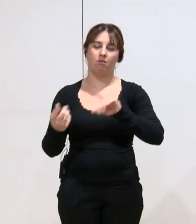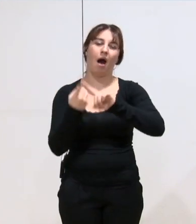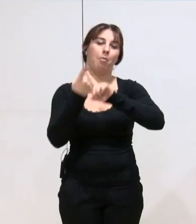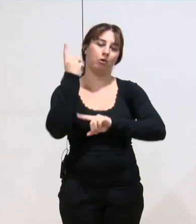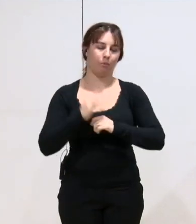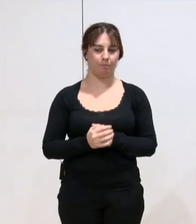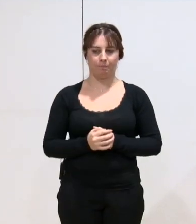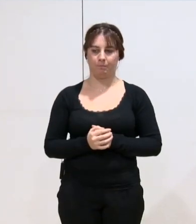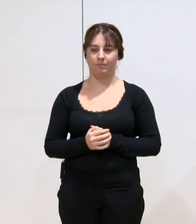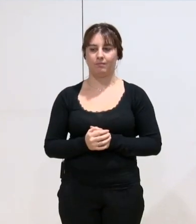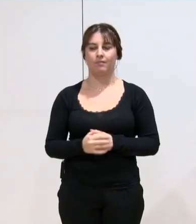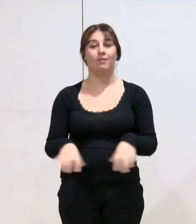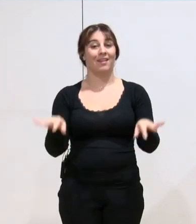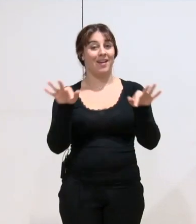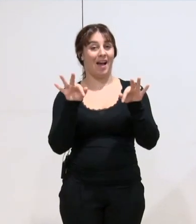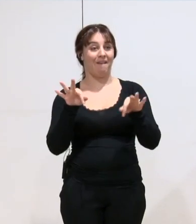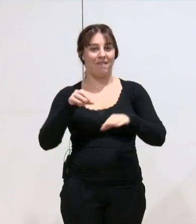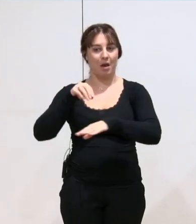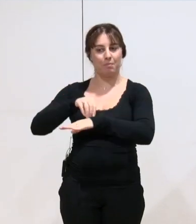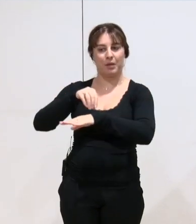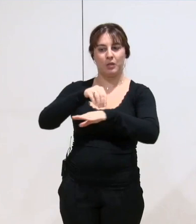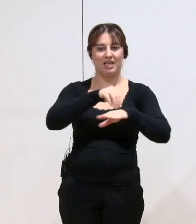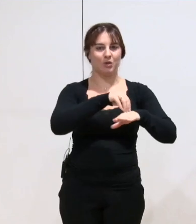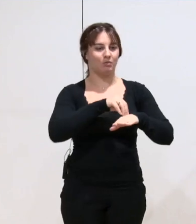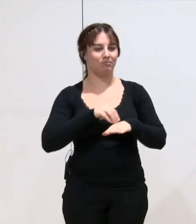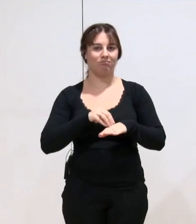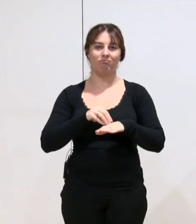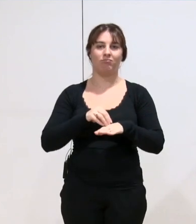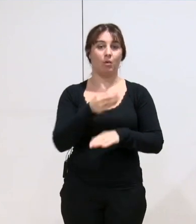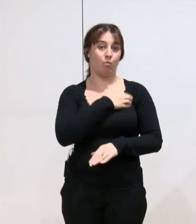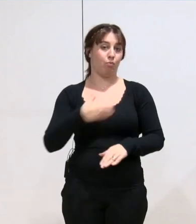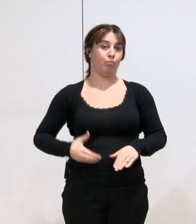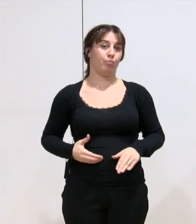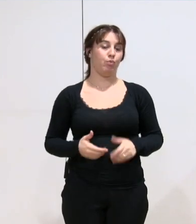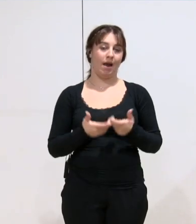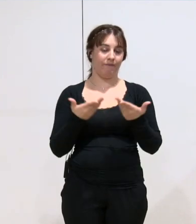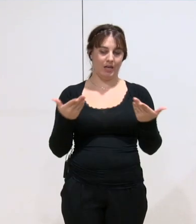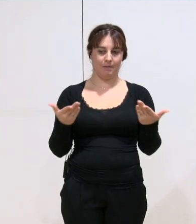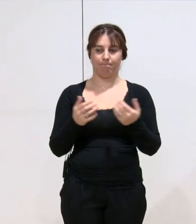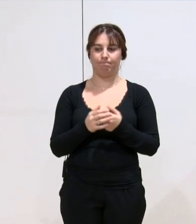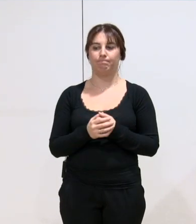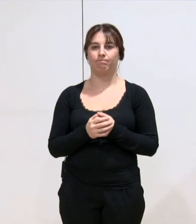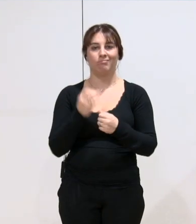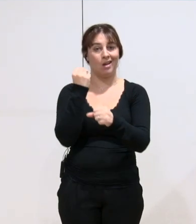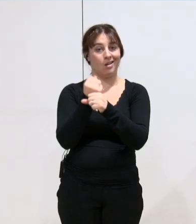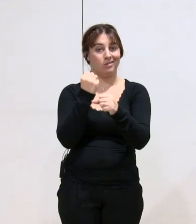En ce qui concerne les préconisations au niveau de la ville, donc on a travaillé avec